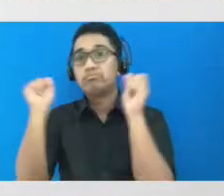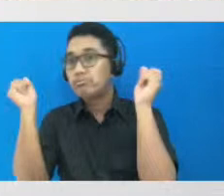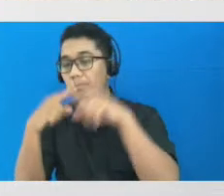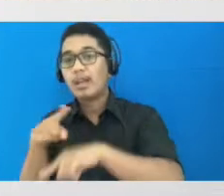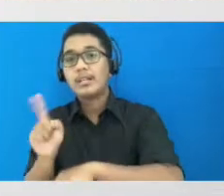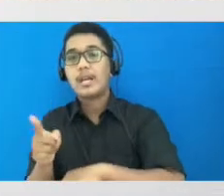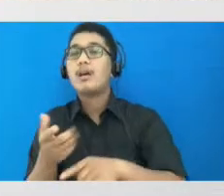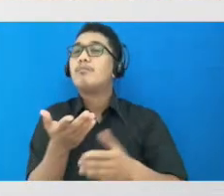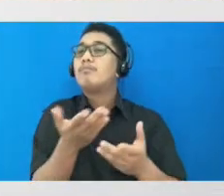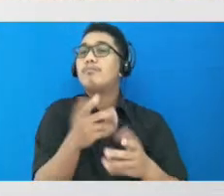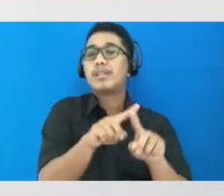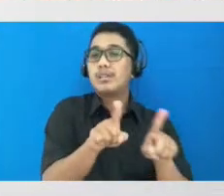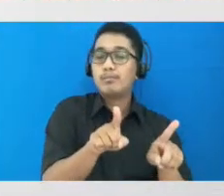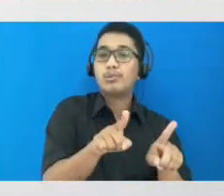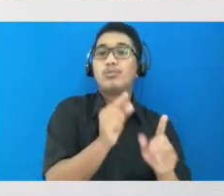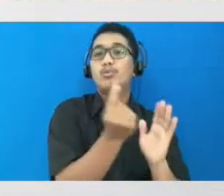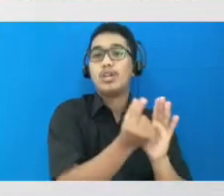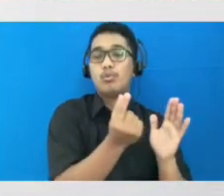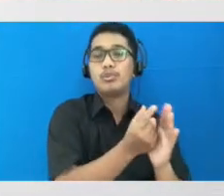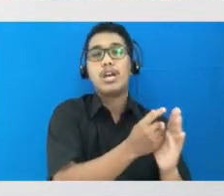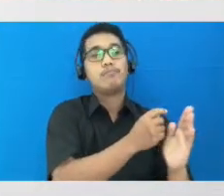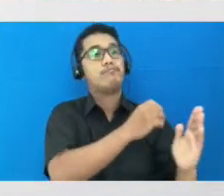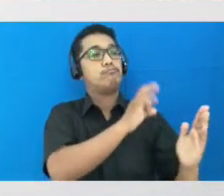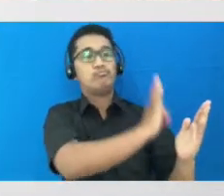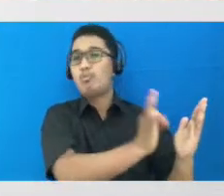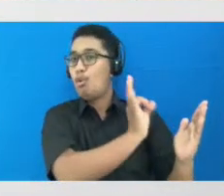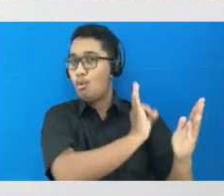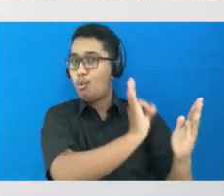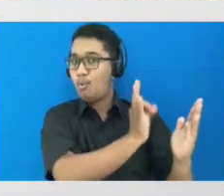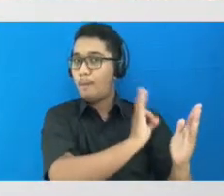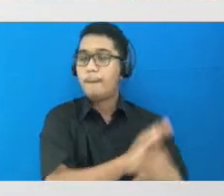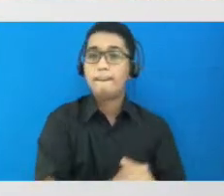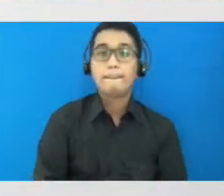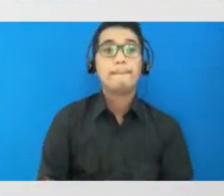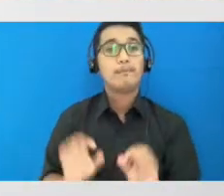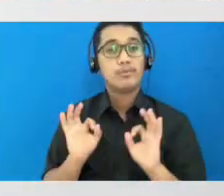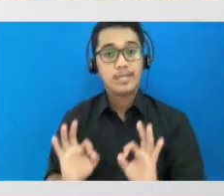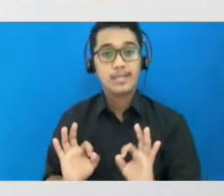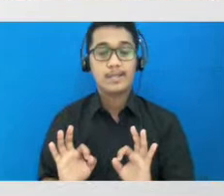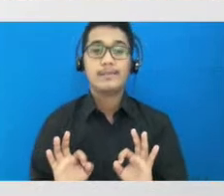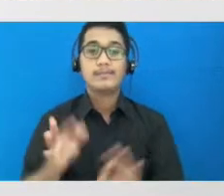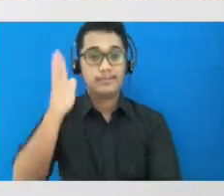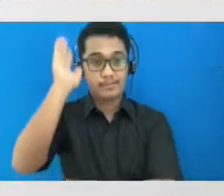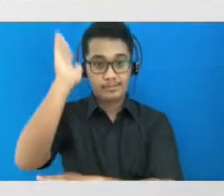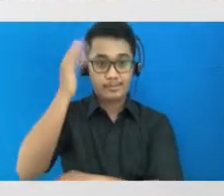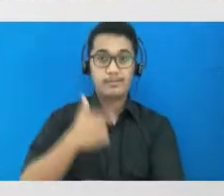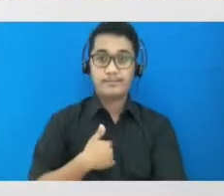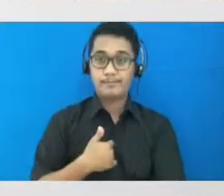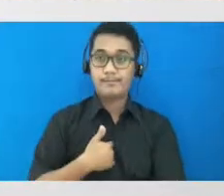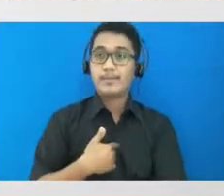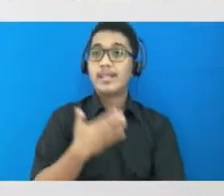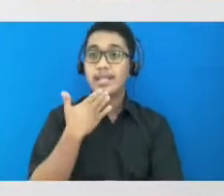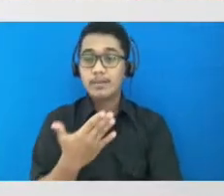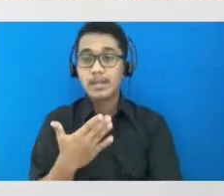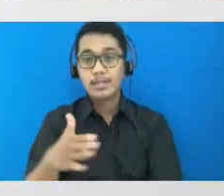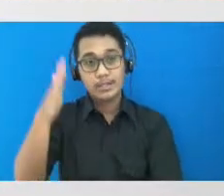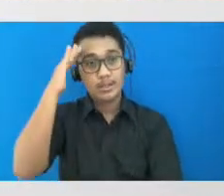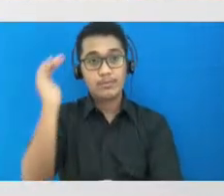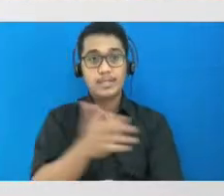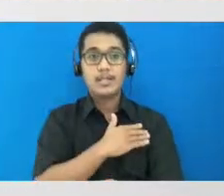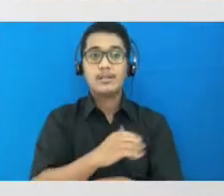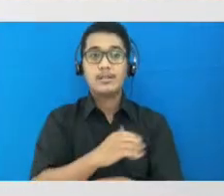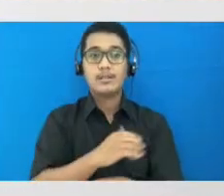di Indonesia. Demikian, cukup sekian paparan dari saya. Terima kasih.